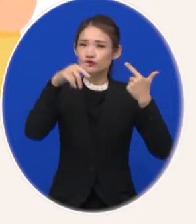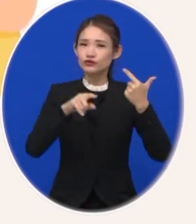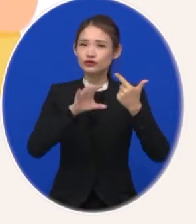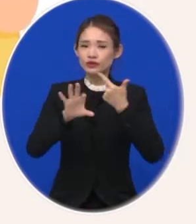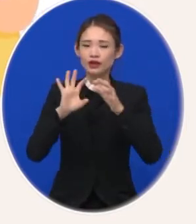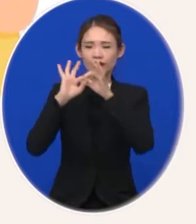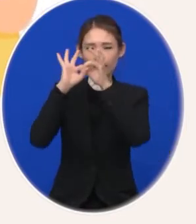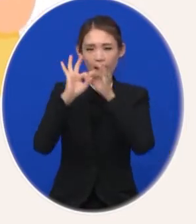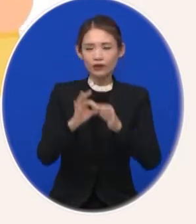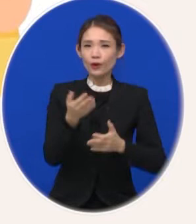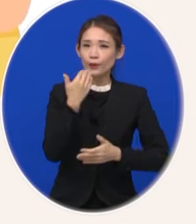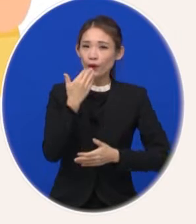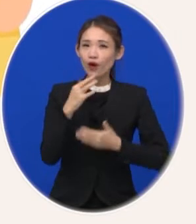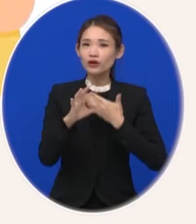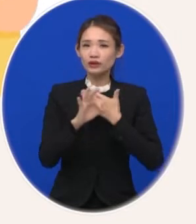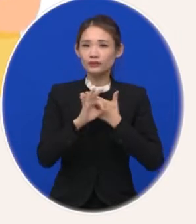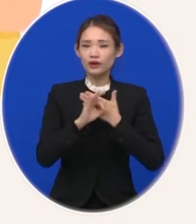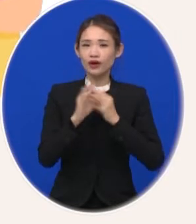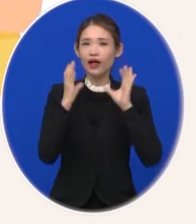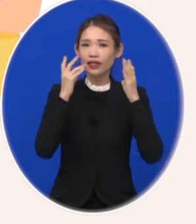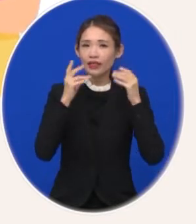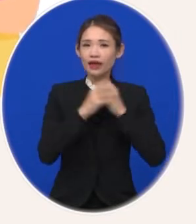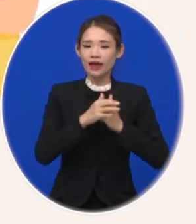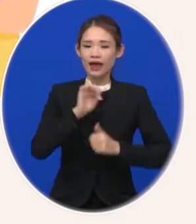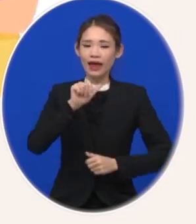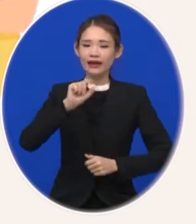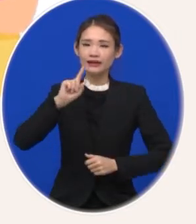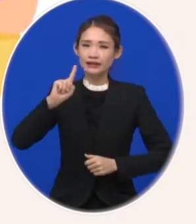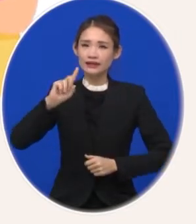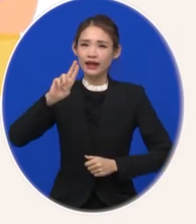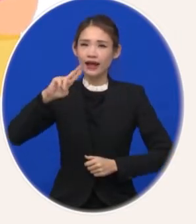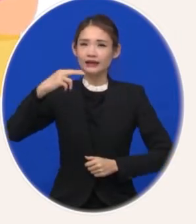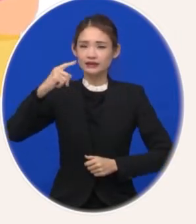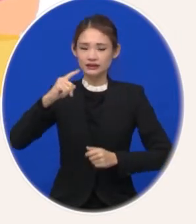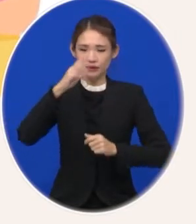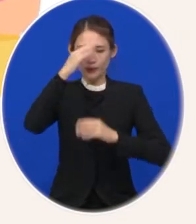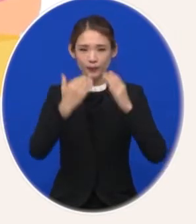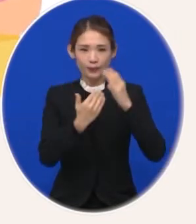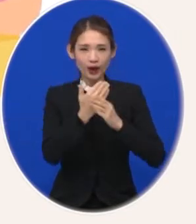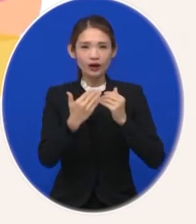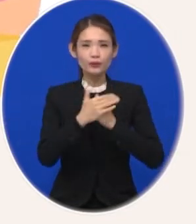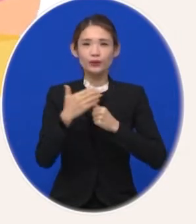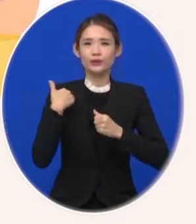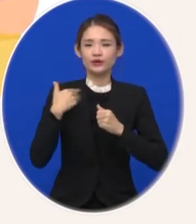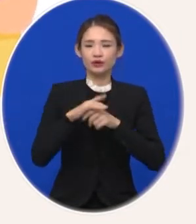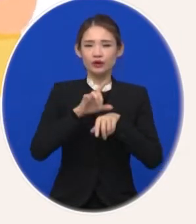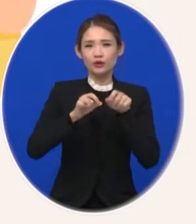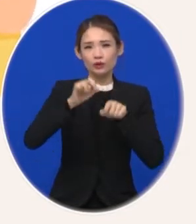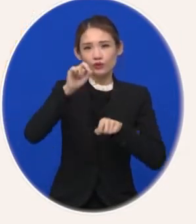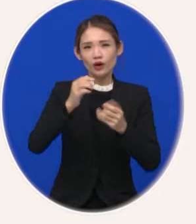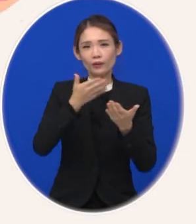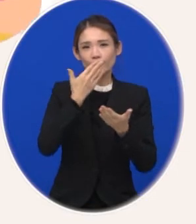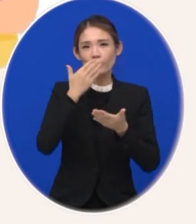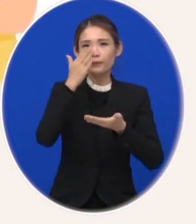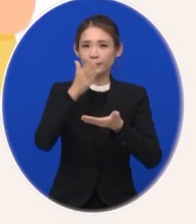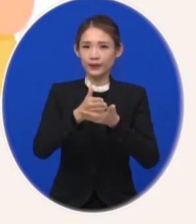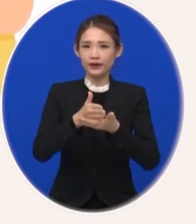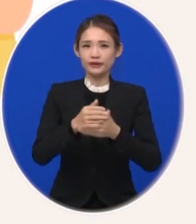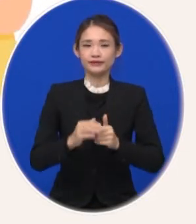사용을 하시면 태아의 ADHD 가능성이 있으므로 고용량 장기간 사용을 하면 안 됩니다.